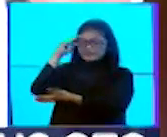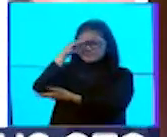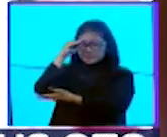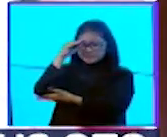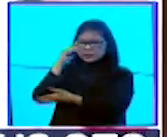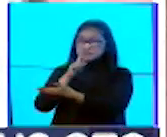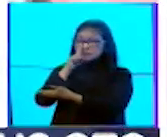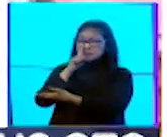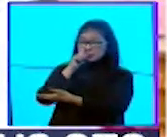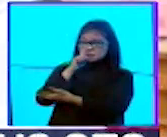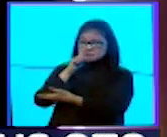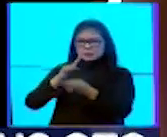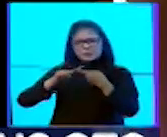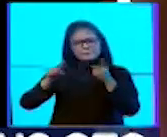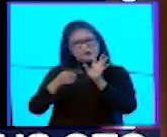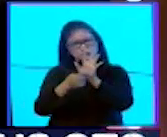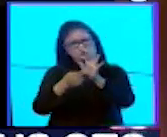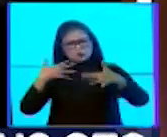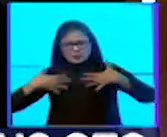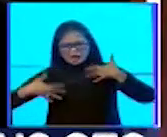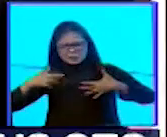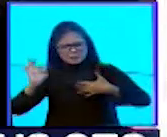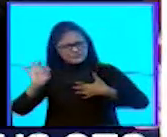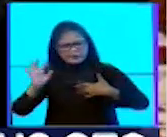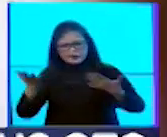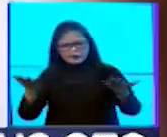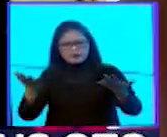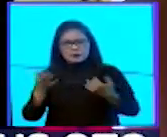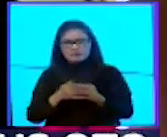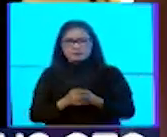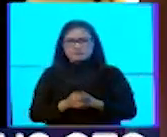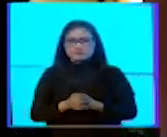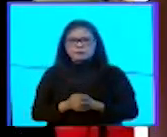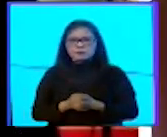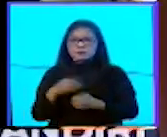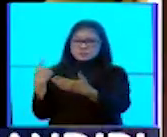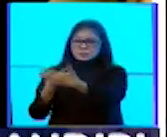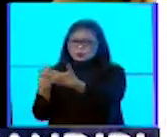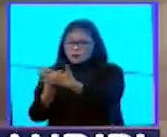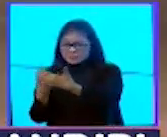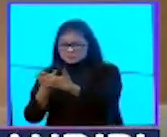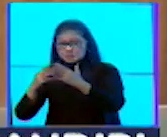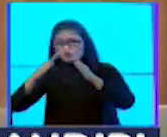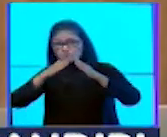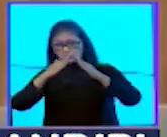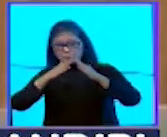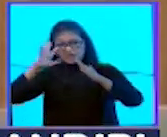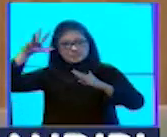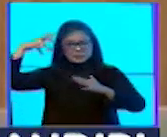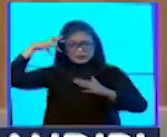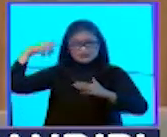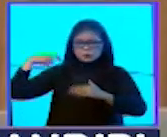Namun karena tidak menunjukkan gejala, Nova beserta keluarga melakukan isolasi mandiri di rumah dinas gubernur. Dalam